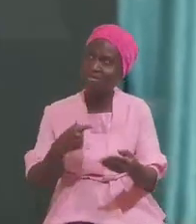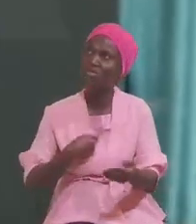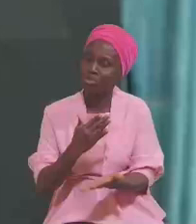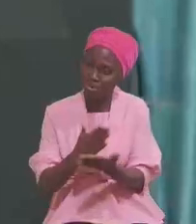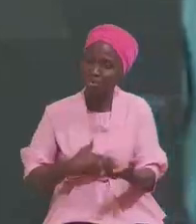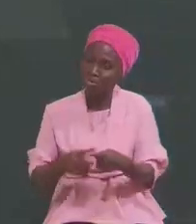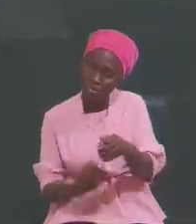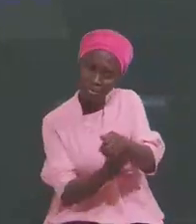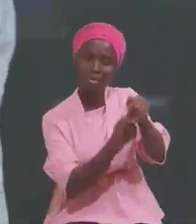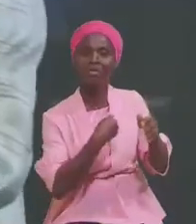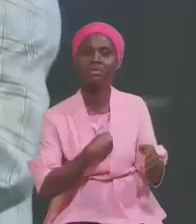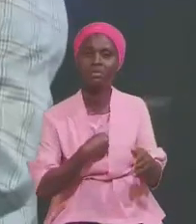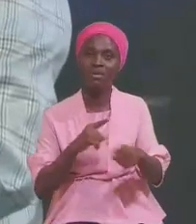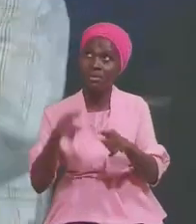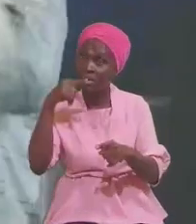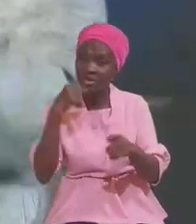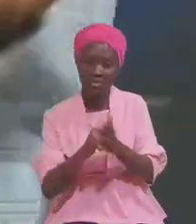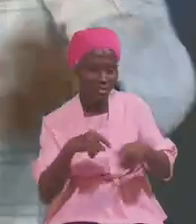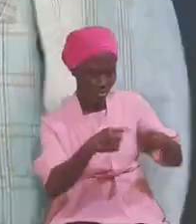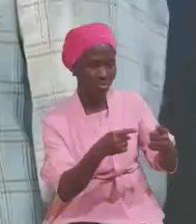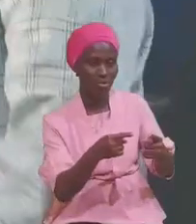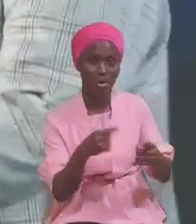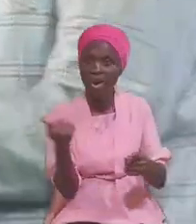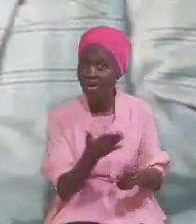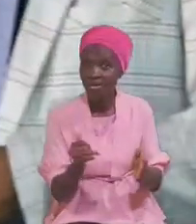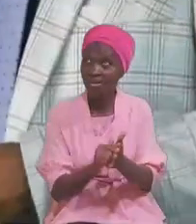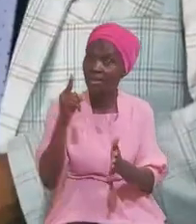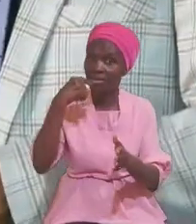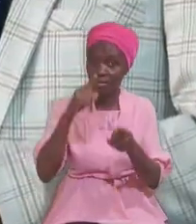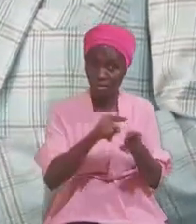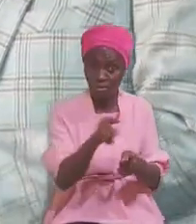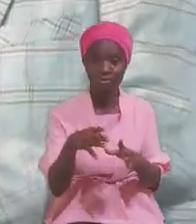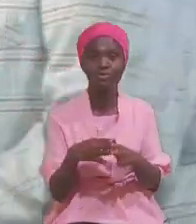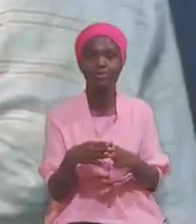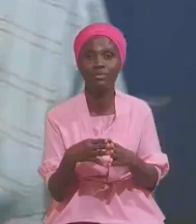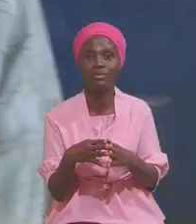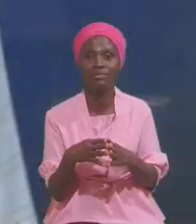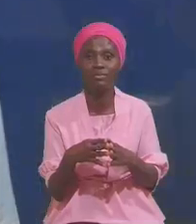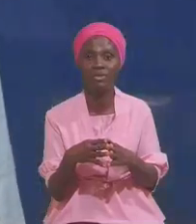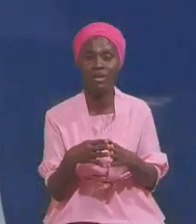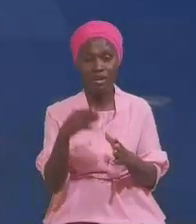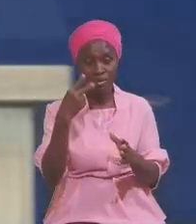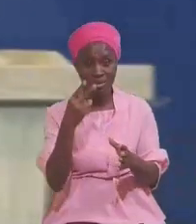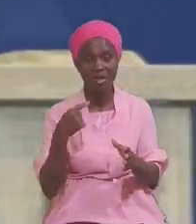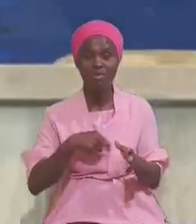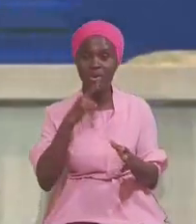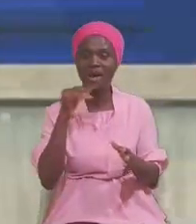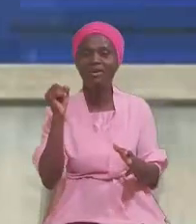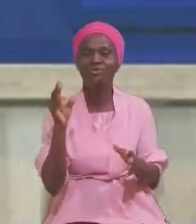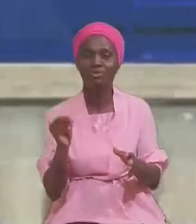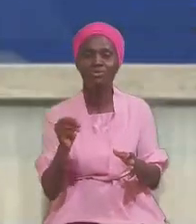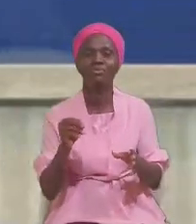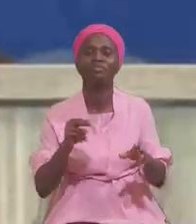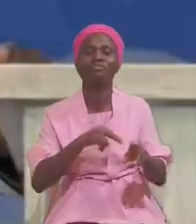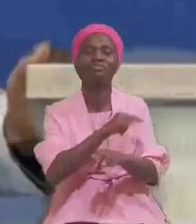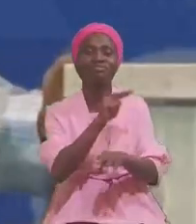Va, faites ce qu'il vous dira. Ouais, si nous sommes si naturels et puis on présente